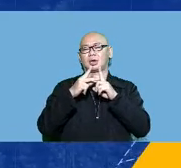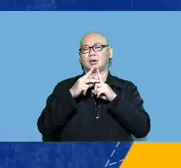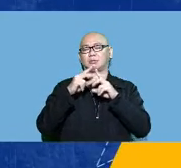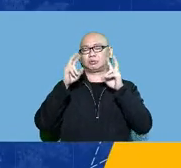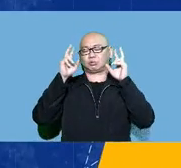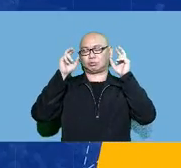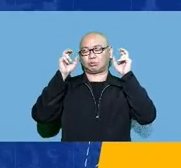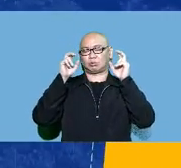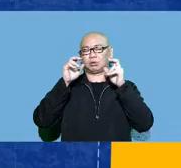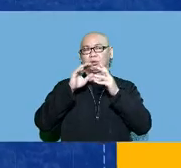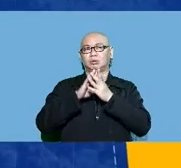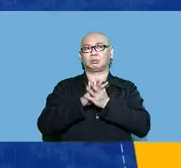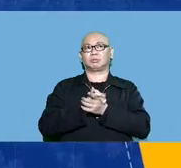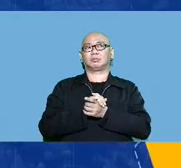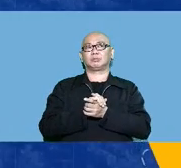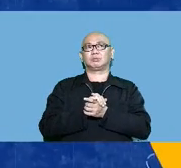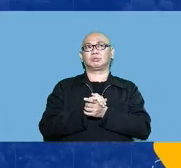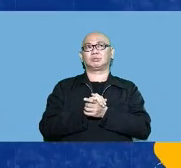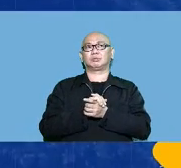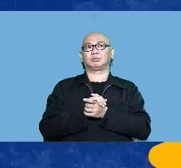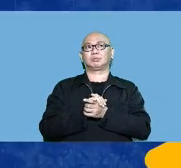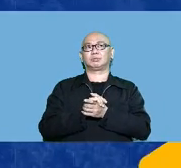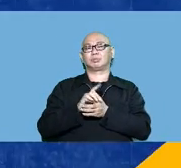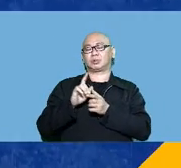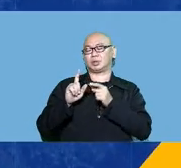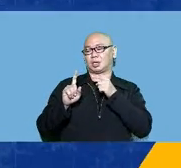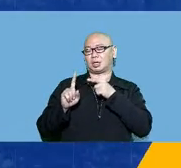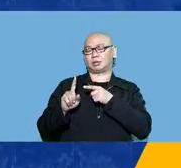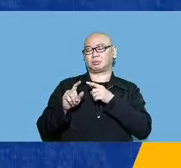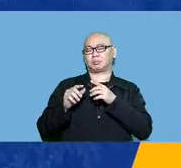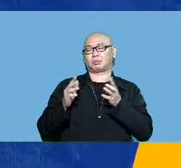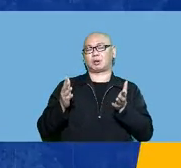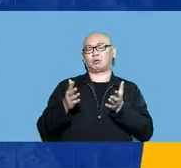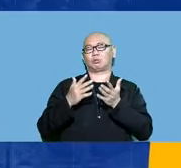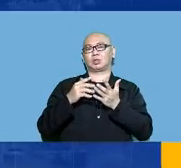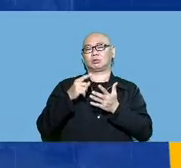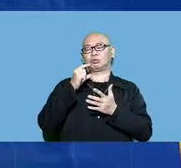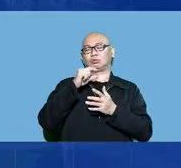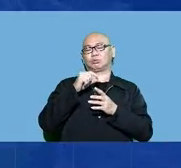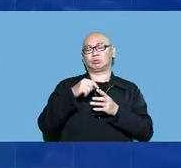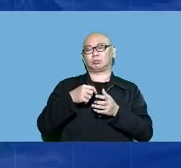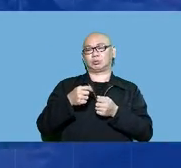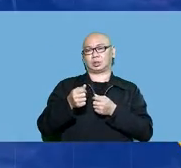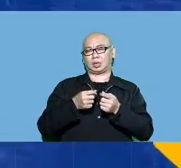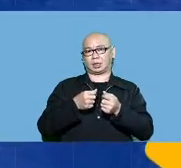Kebijakan Pembangunan terhadap Pedagang Kaki Lima.